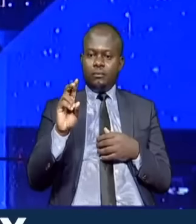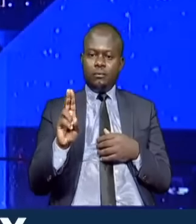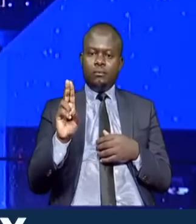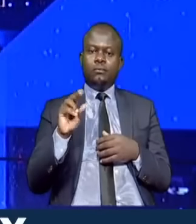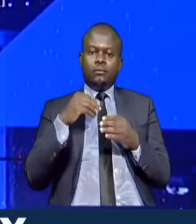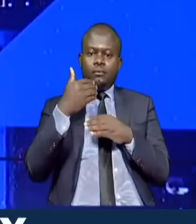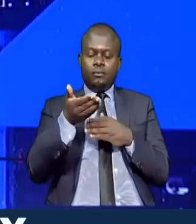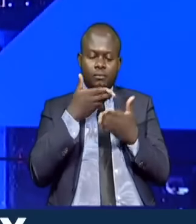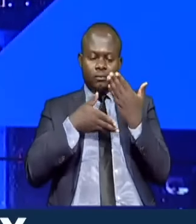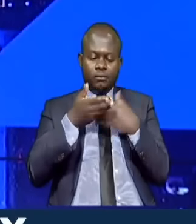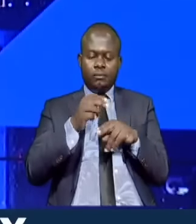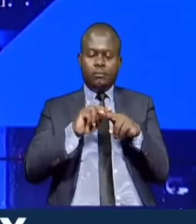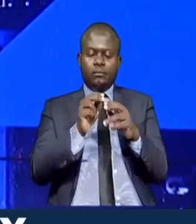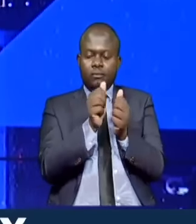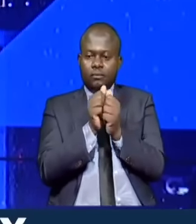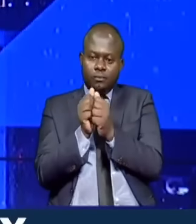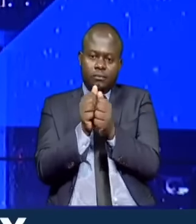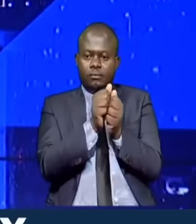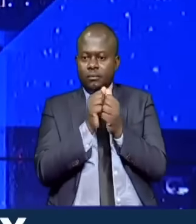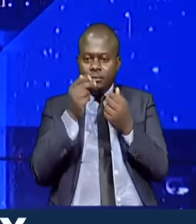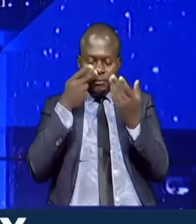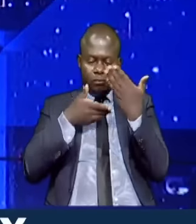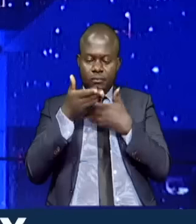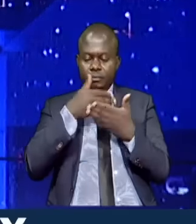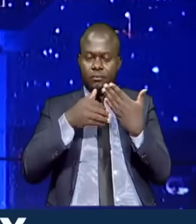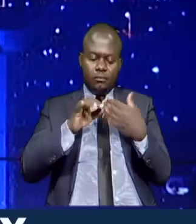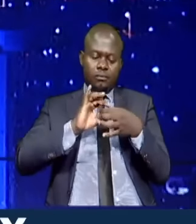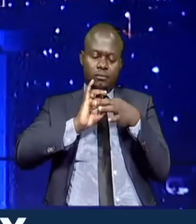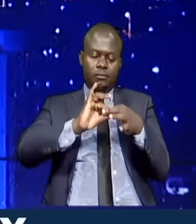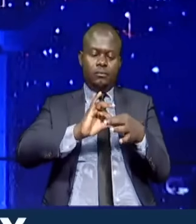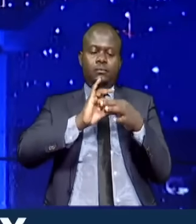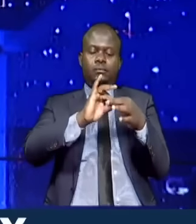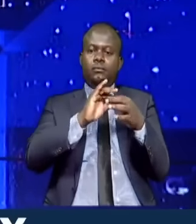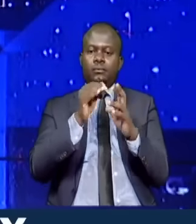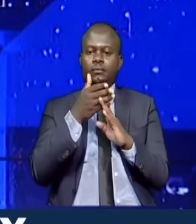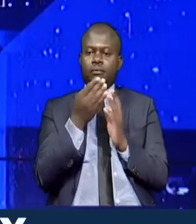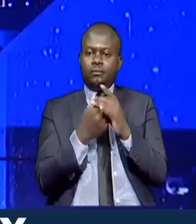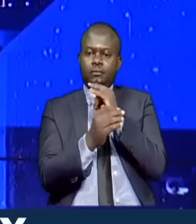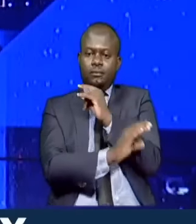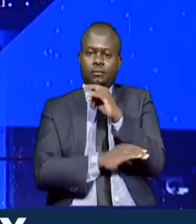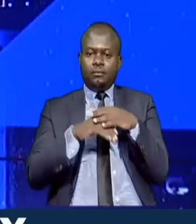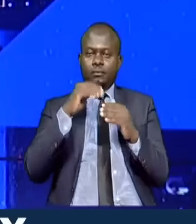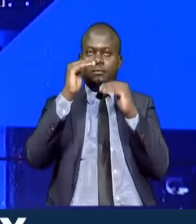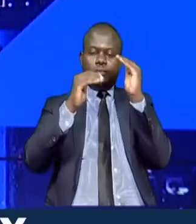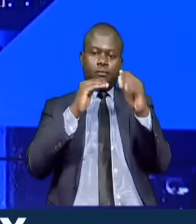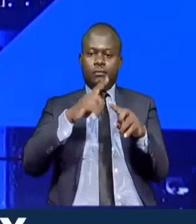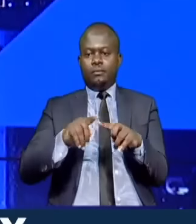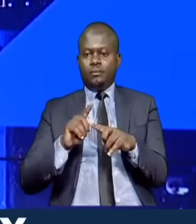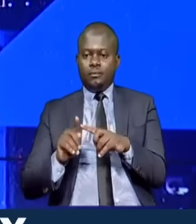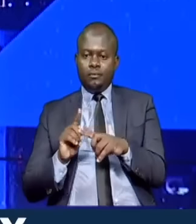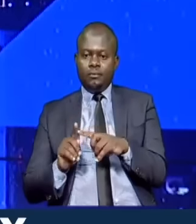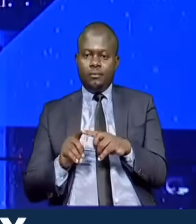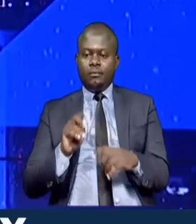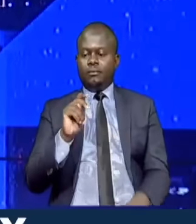bagirana ibiganiro byibanze ku kurebera hamwe uburyo bwo kurushaho gushimangira ubufatanye hagati y'ibihugu byombi mu nzego zitandukanye.